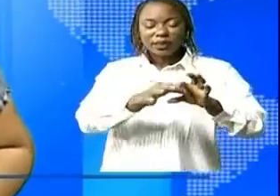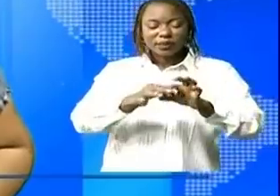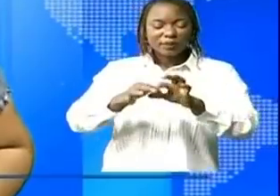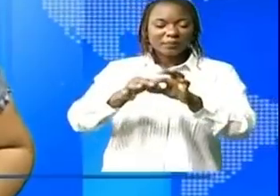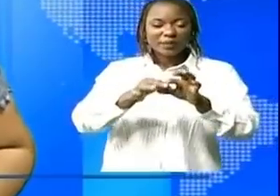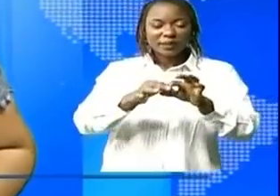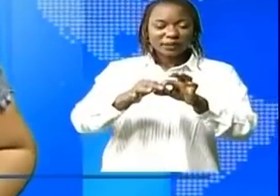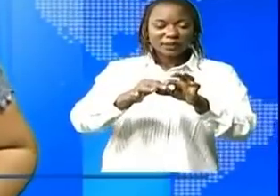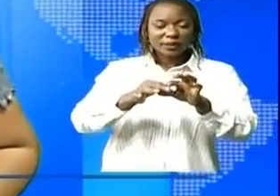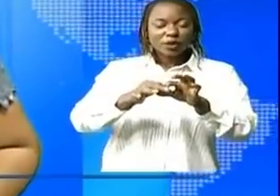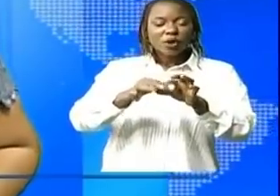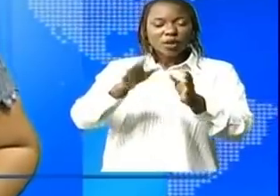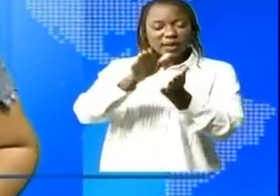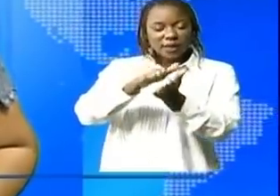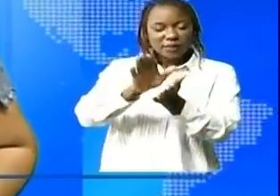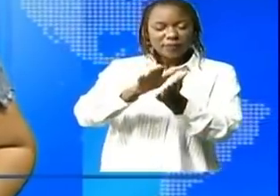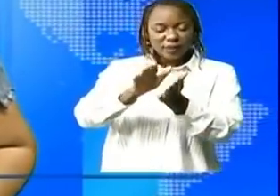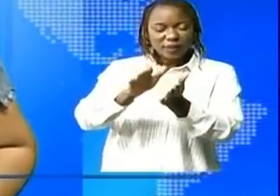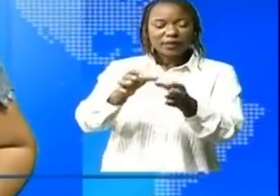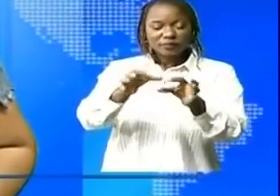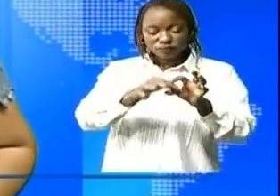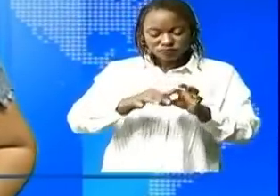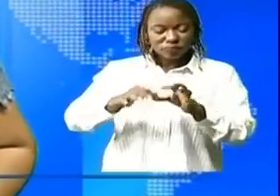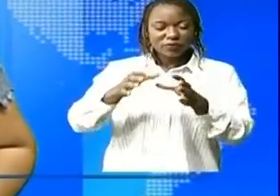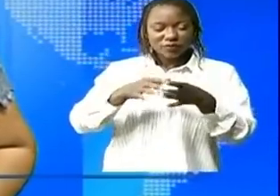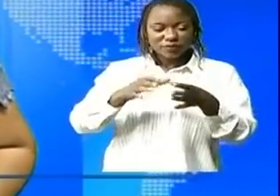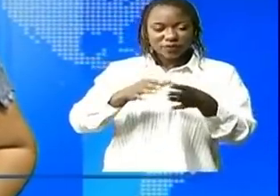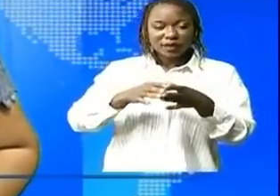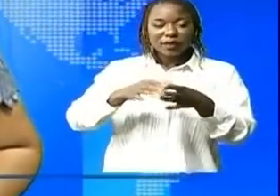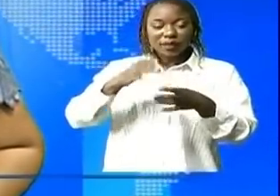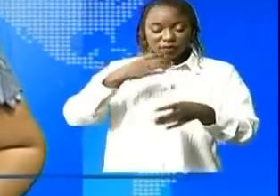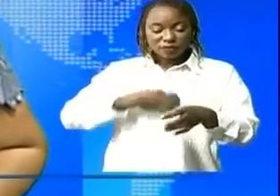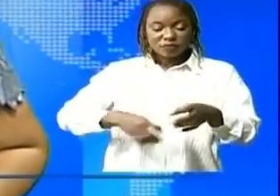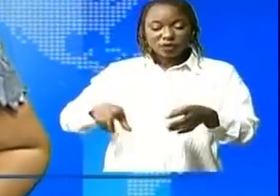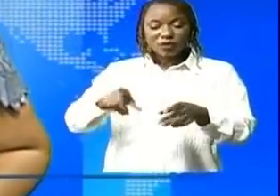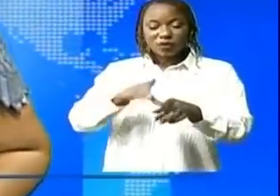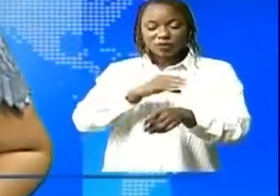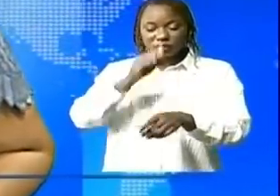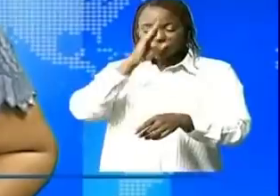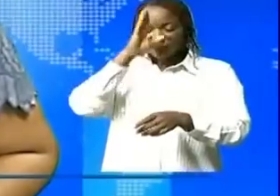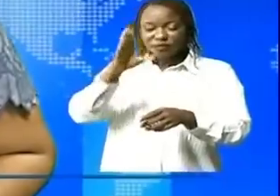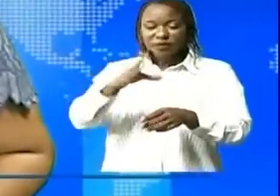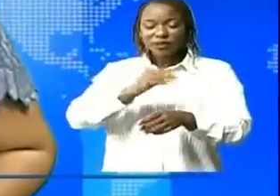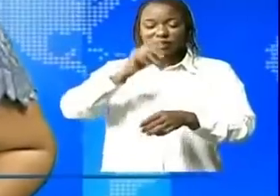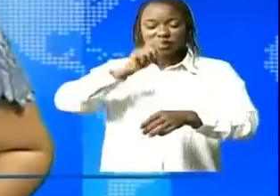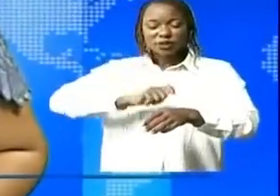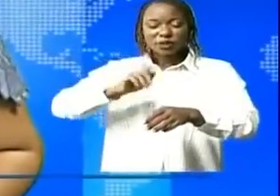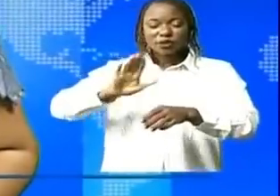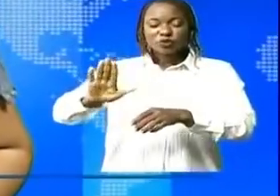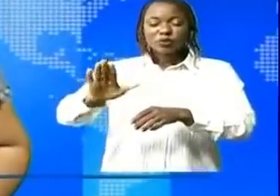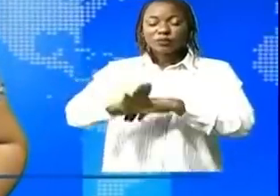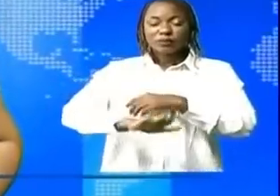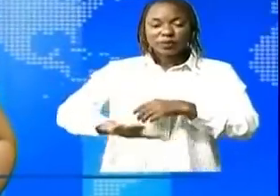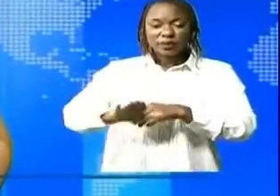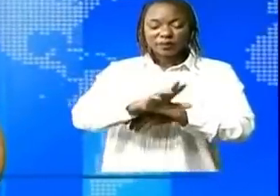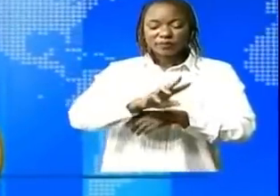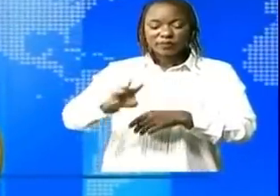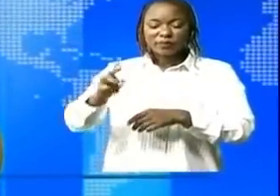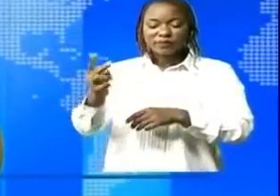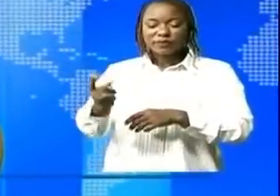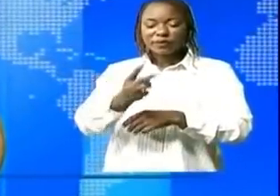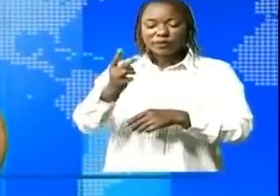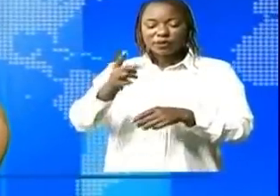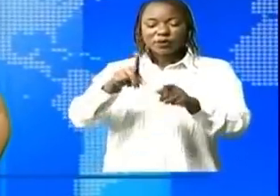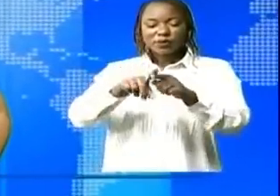et invite le peuple congolais à faire confiance à la justice de son pays. Fait à Kinshasa le 13 avril 2022, Maître Blaise